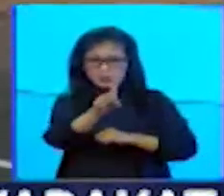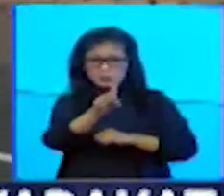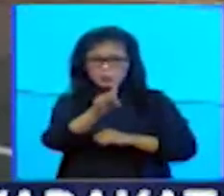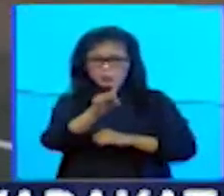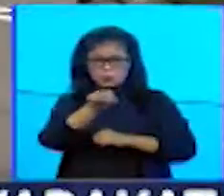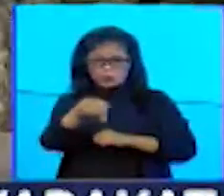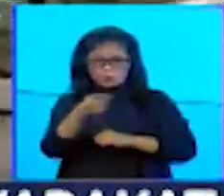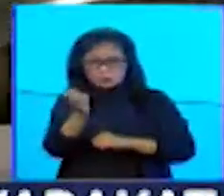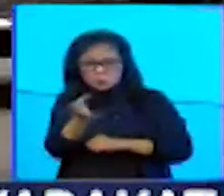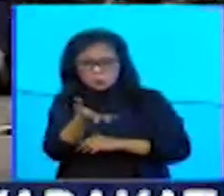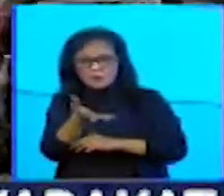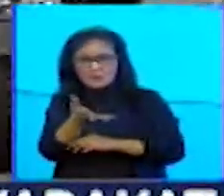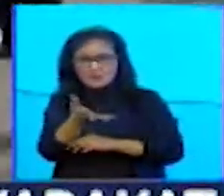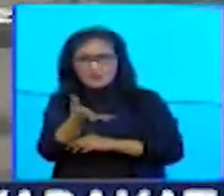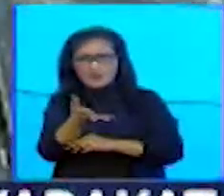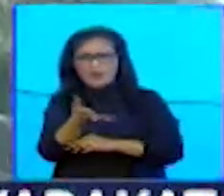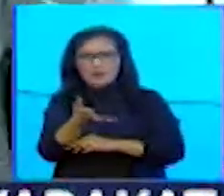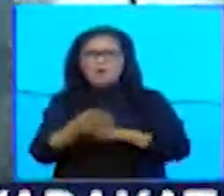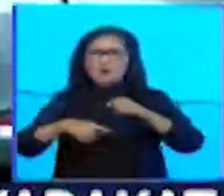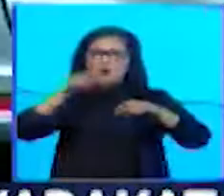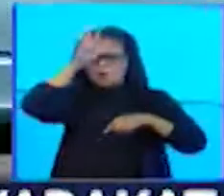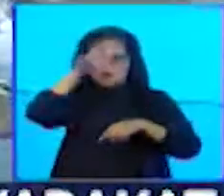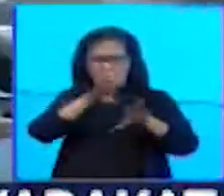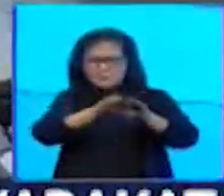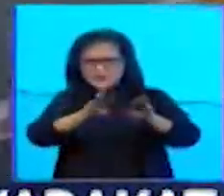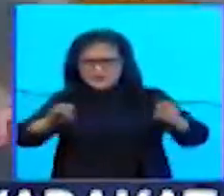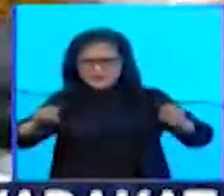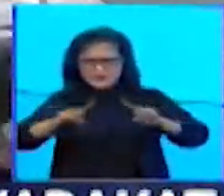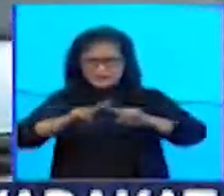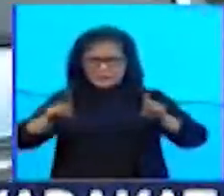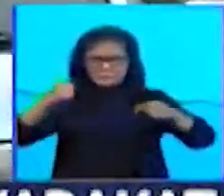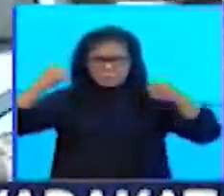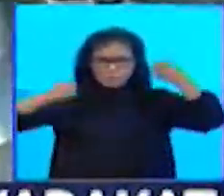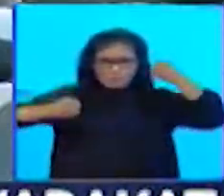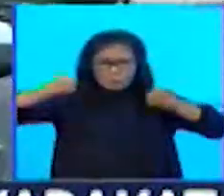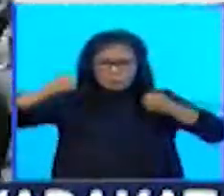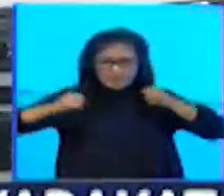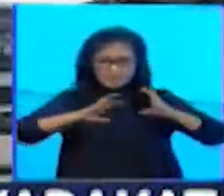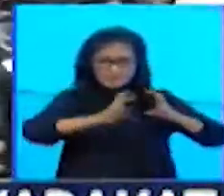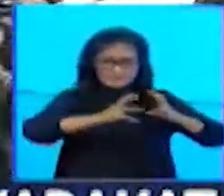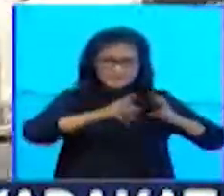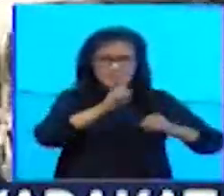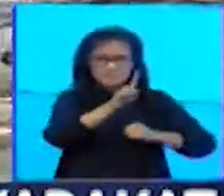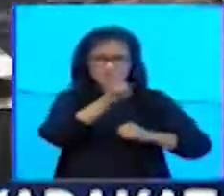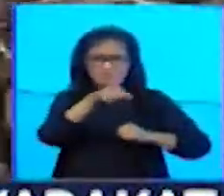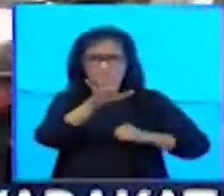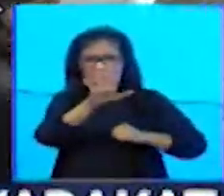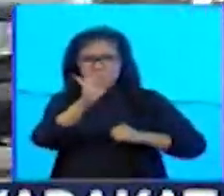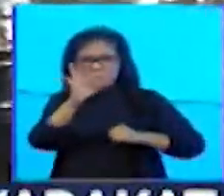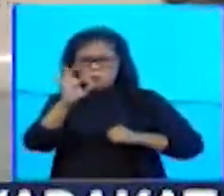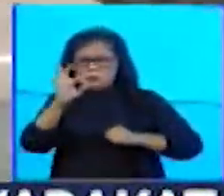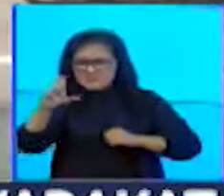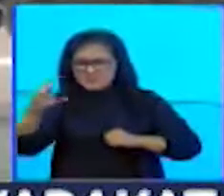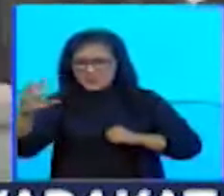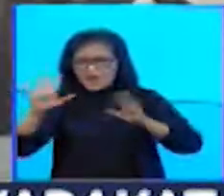memiliki multiplier effect yang cukup luas. Namun hanya mobil bermesin 1.500 cc yang mendapatkan PPNBM 0% karena